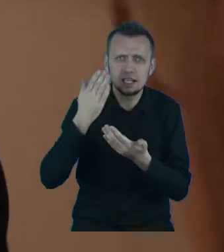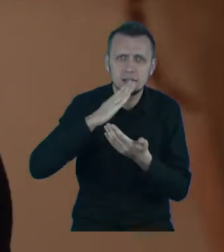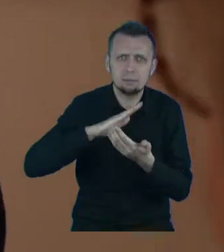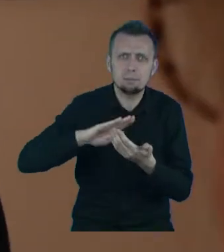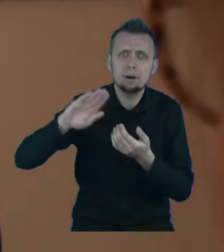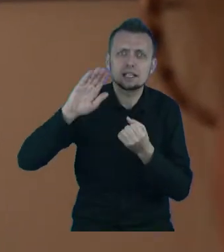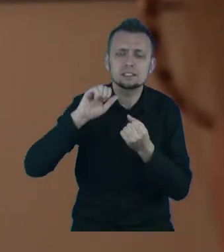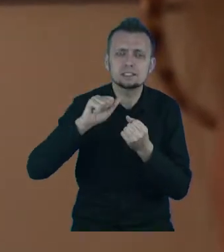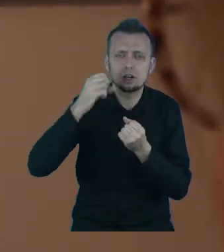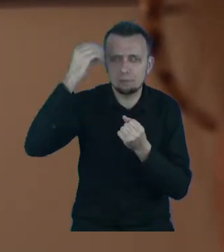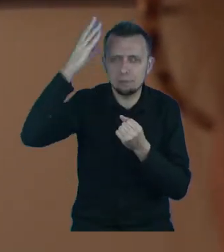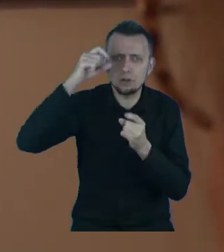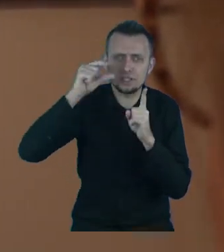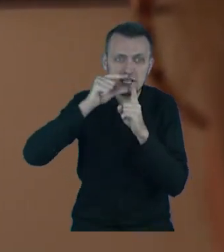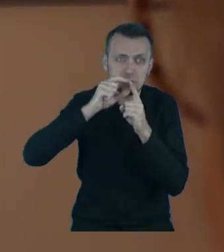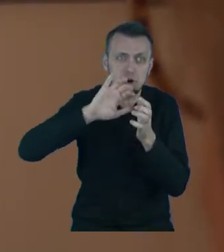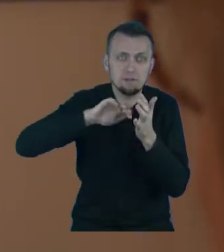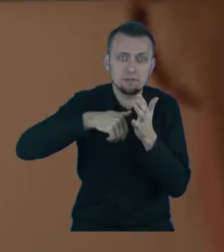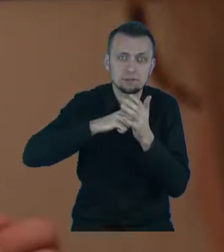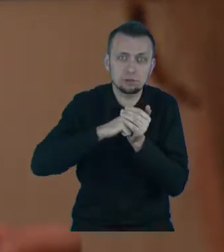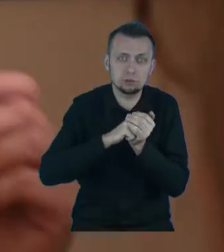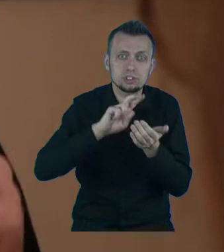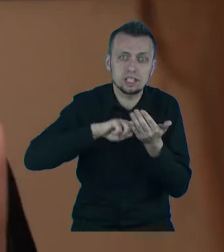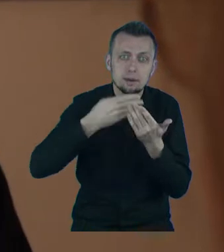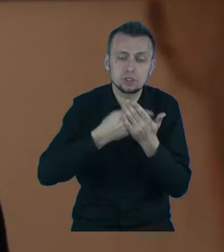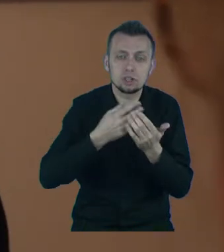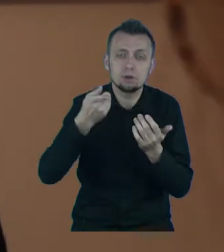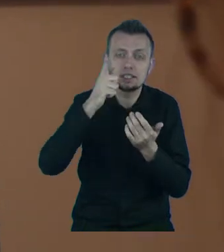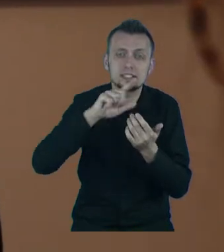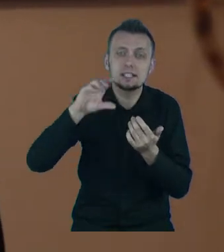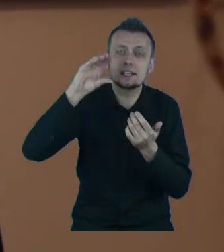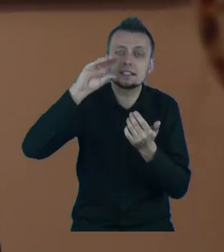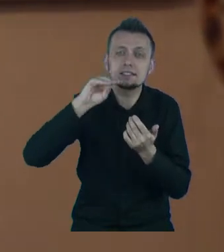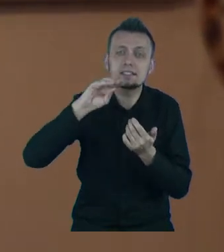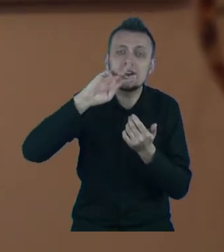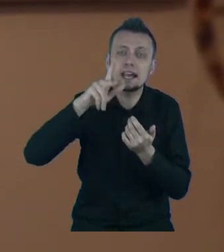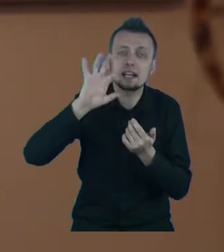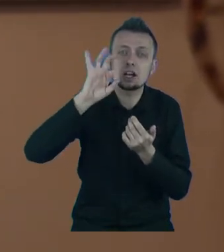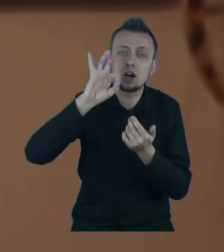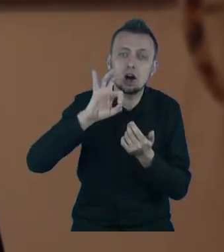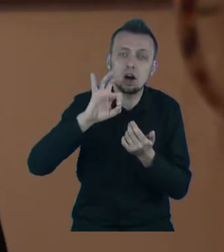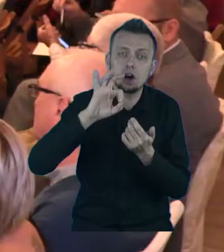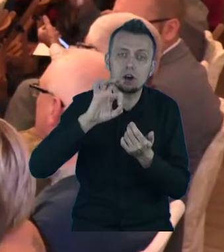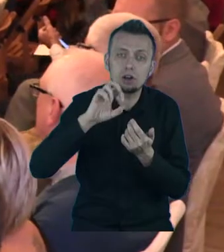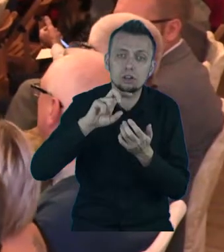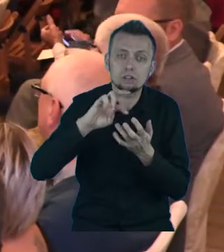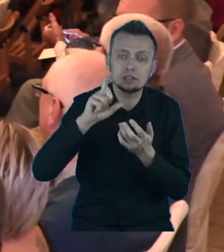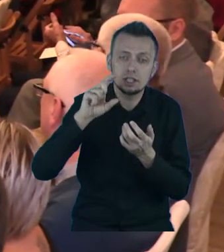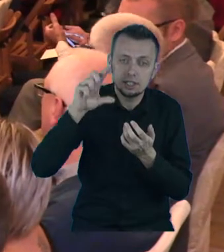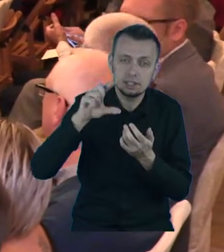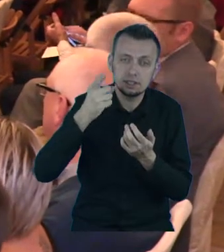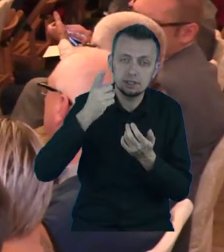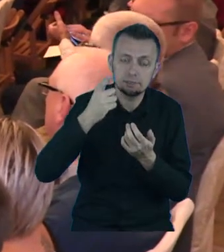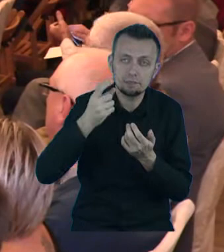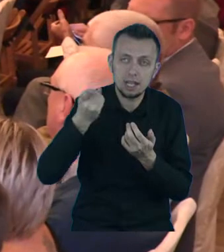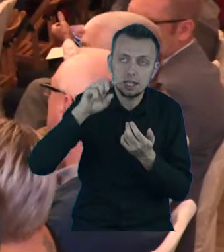deglomerowanie, smart city, na pewno pokazuje, że poziom dyskusji w Kutnie był bardzo wysoki. Jest pan zadowolony z